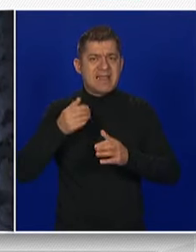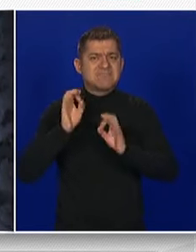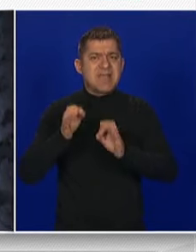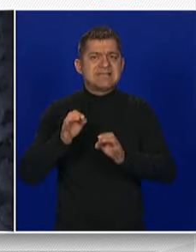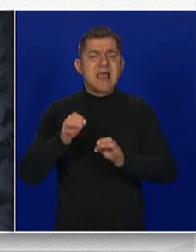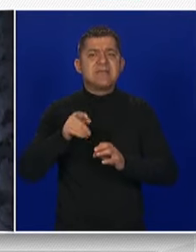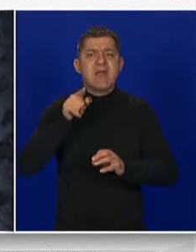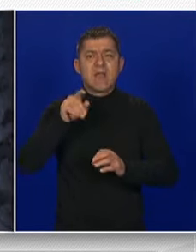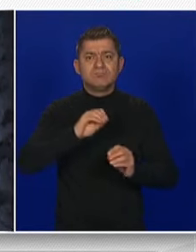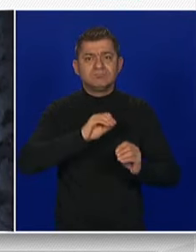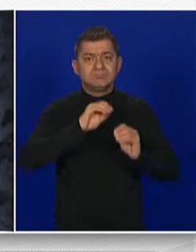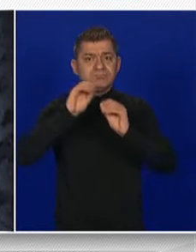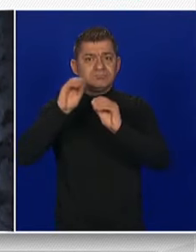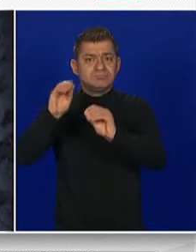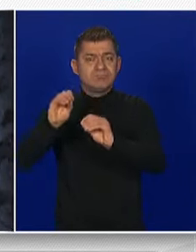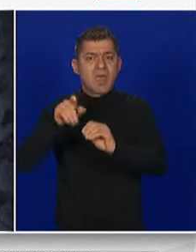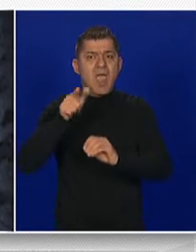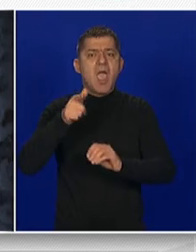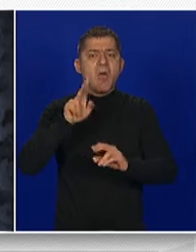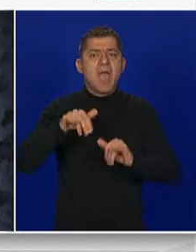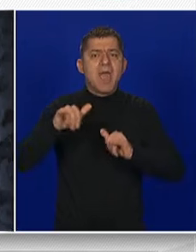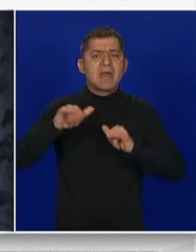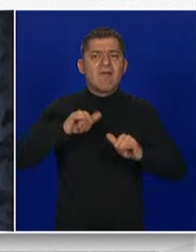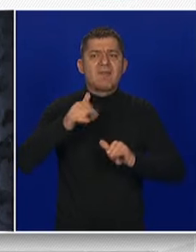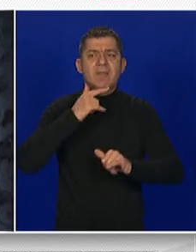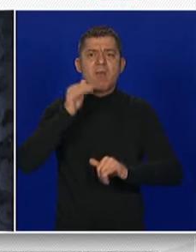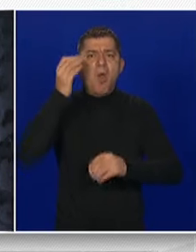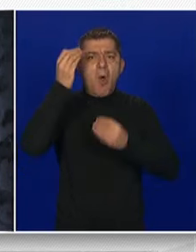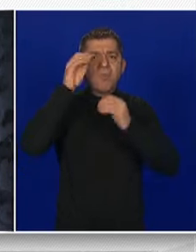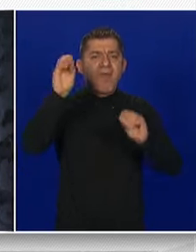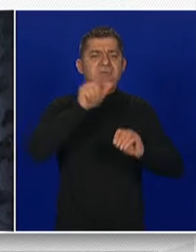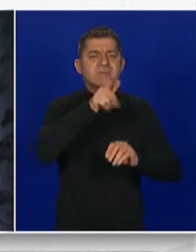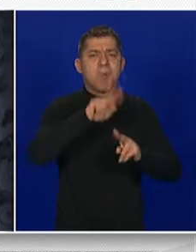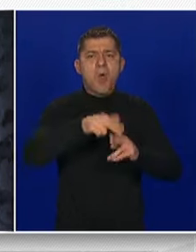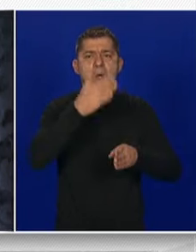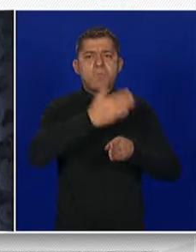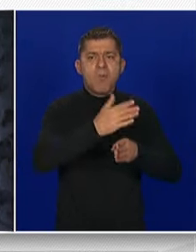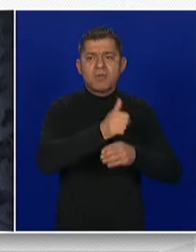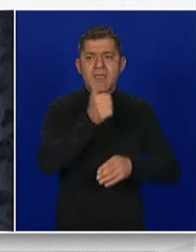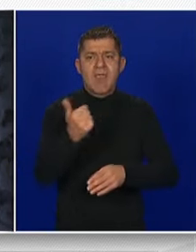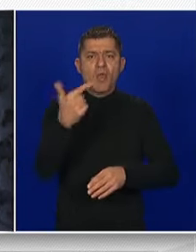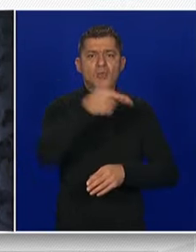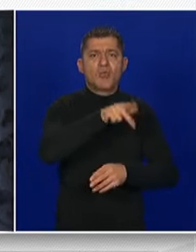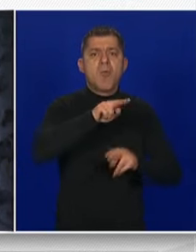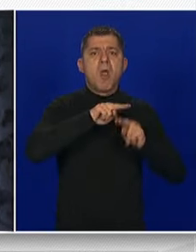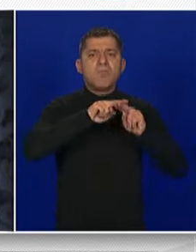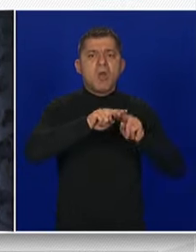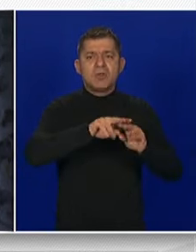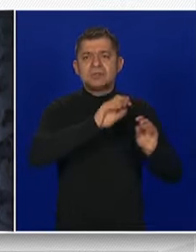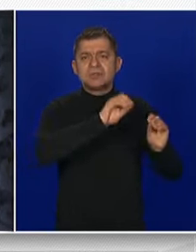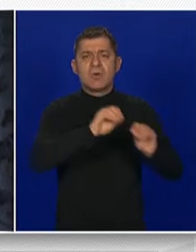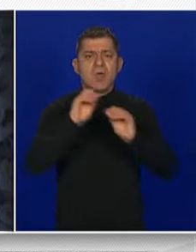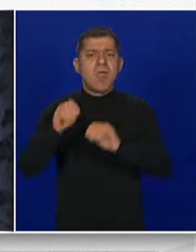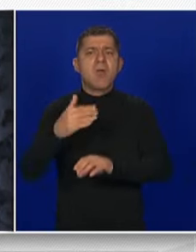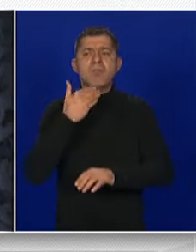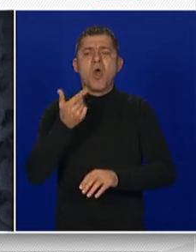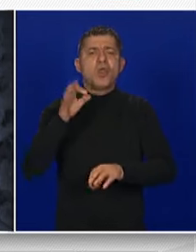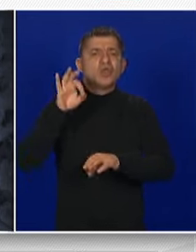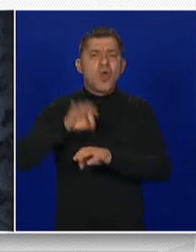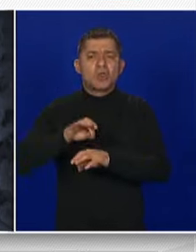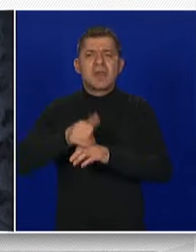ćemo uputiti ravnatelje na ispomoć jednim drugima. Dakle, angažirat ćemo te zdravstvene djelatnike, bilo da je riječ o liječnicima